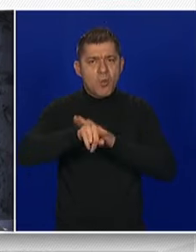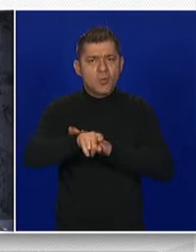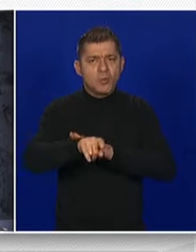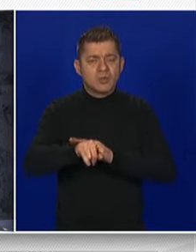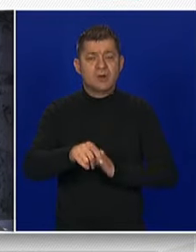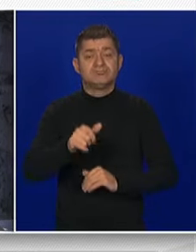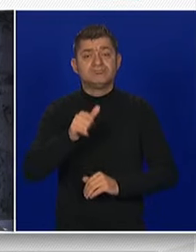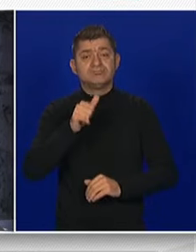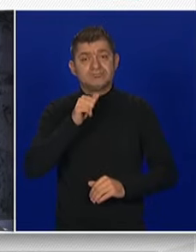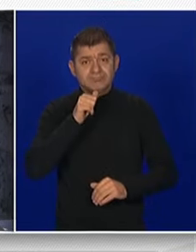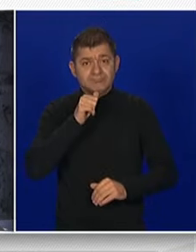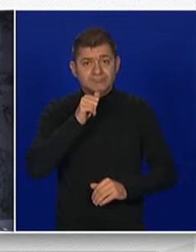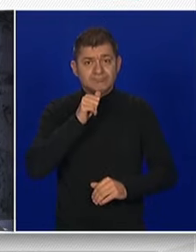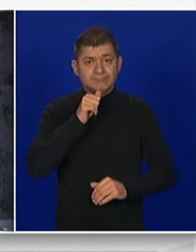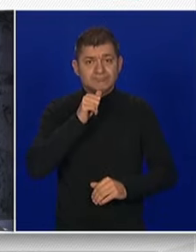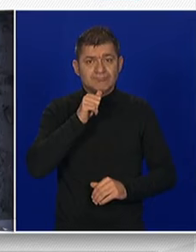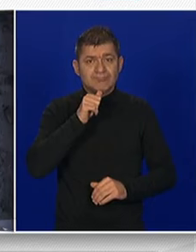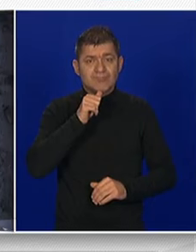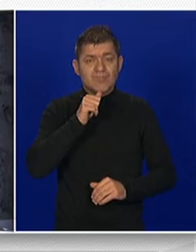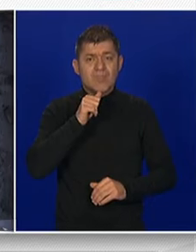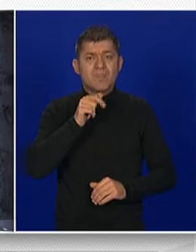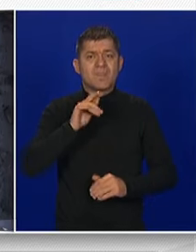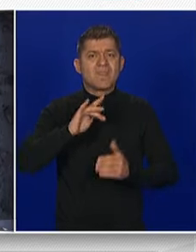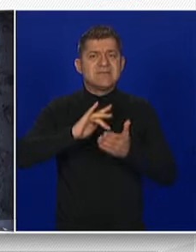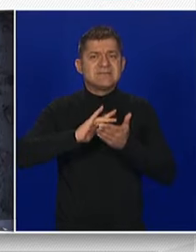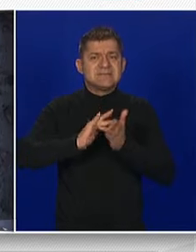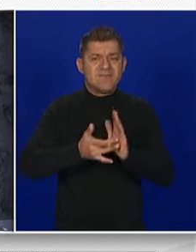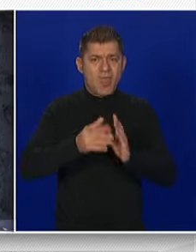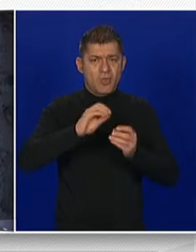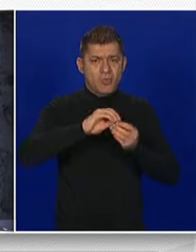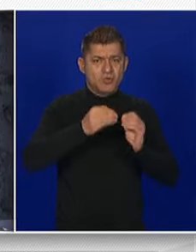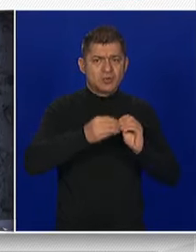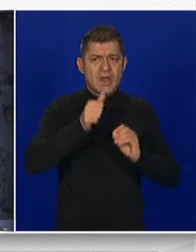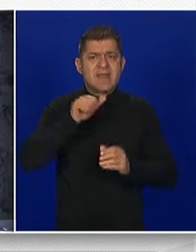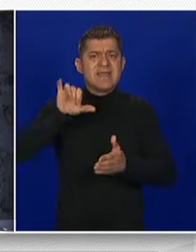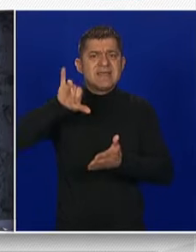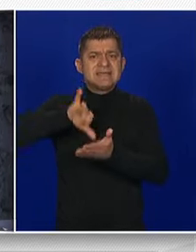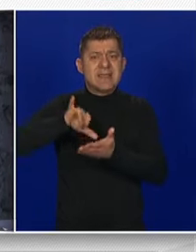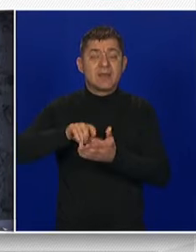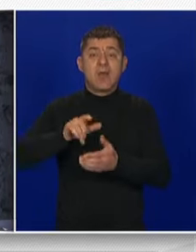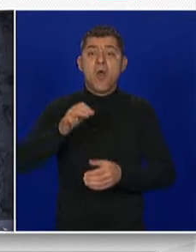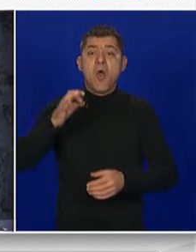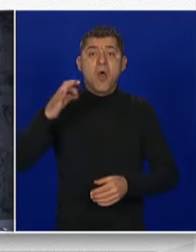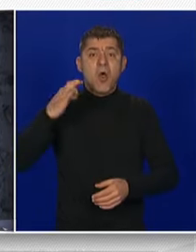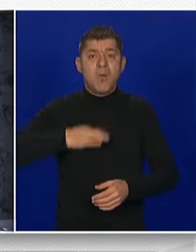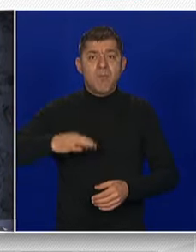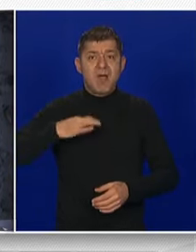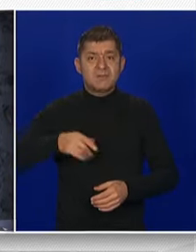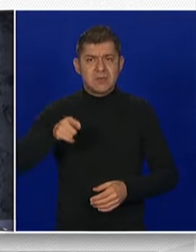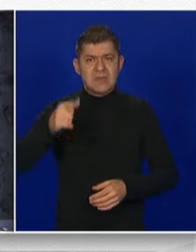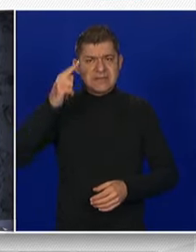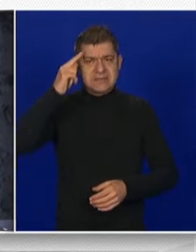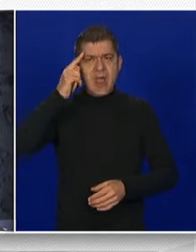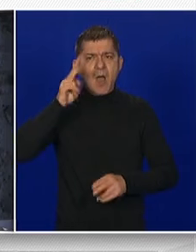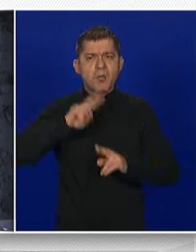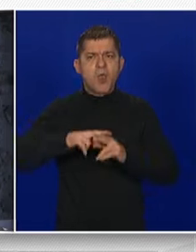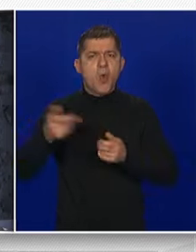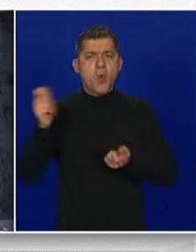Također, sve prodavaonice i trgovački centri su obvezni za vrijeme očekivanog dolaska većeg broja